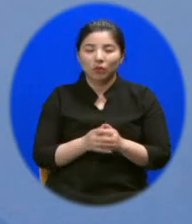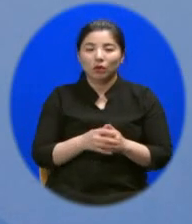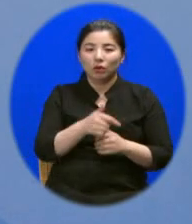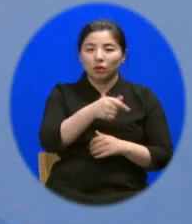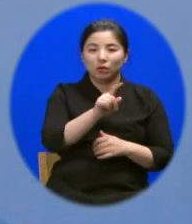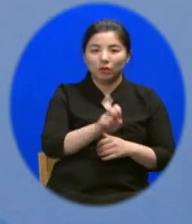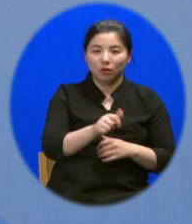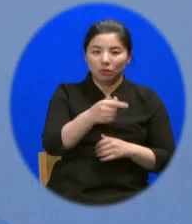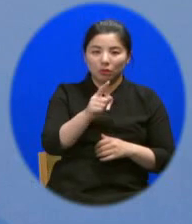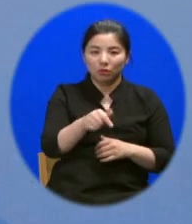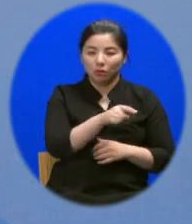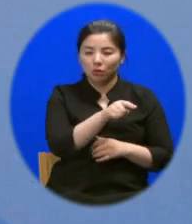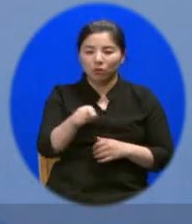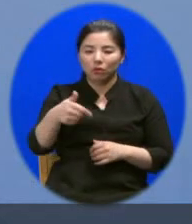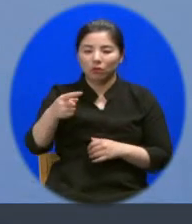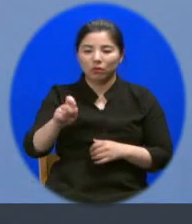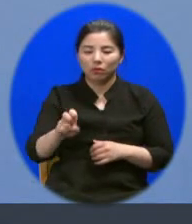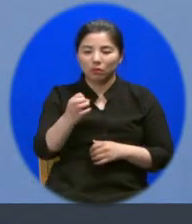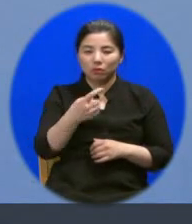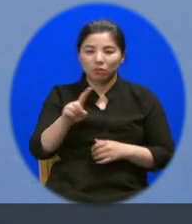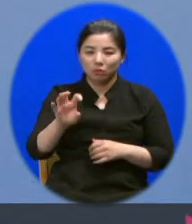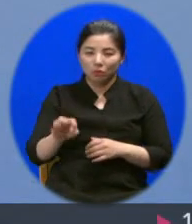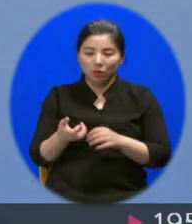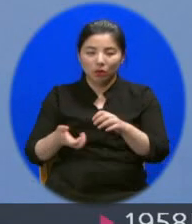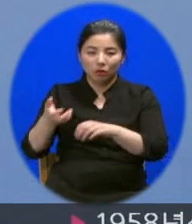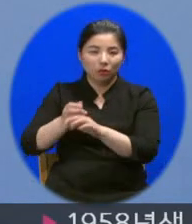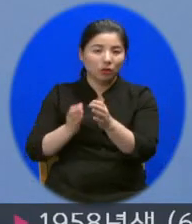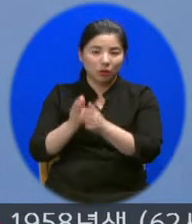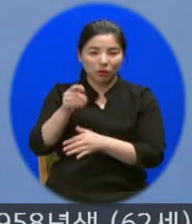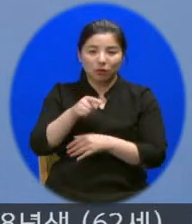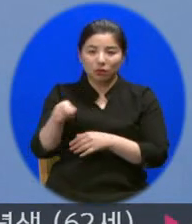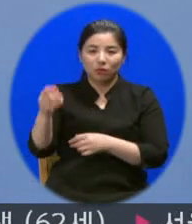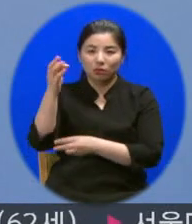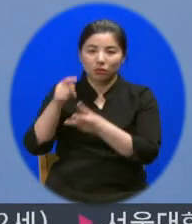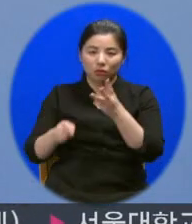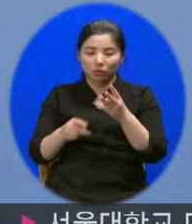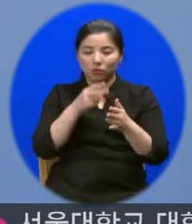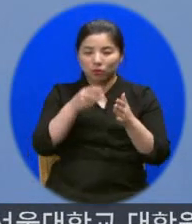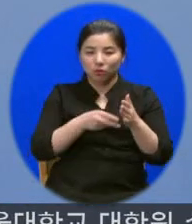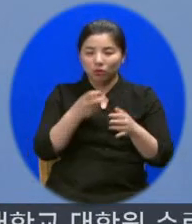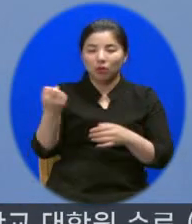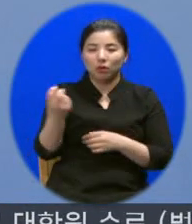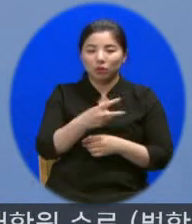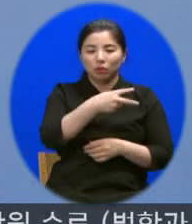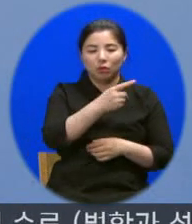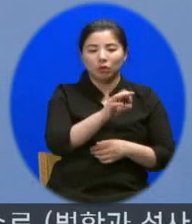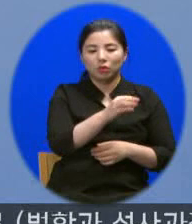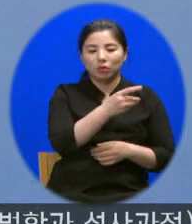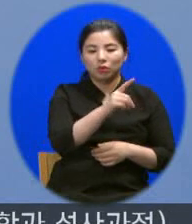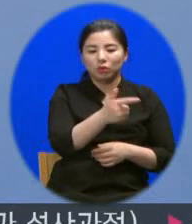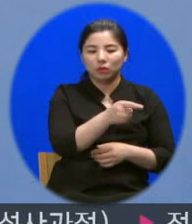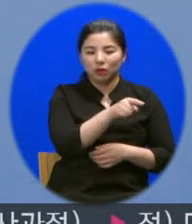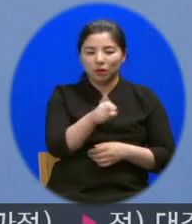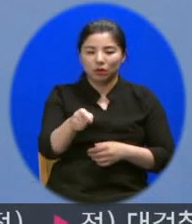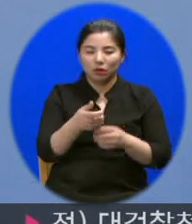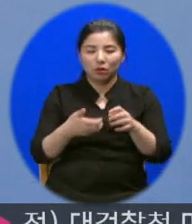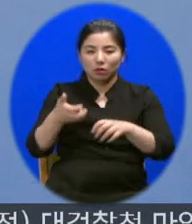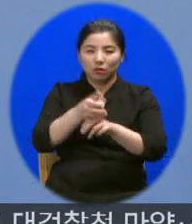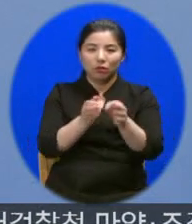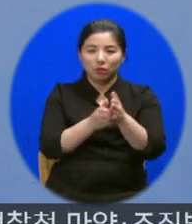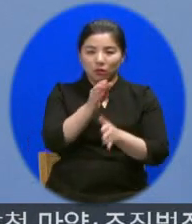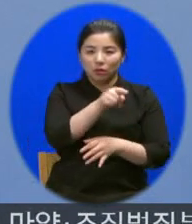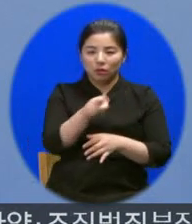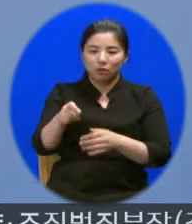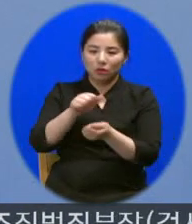구에서 그 마을 거쳐서 혁신도시 고쳐서 청주로 가는 그와 같은 척도 노선 또 동탄 해서 혁신도시를 거쳐서